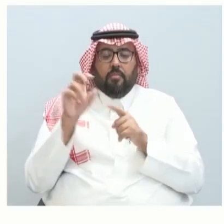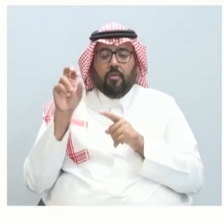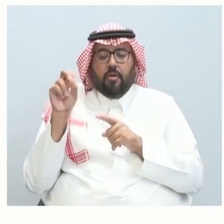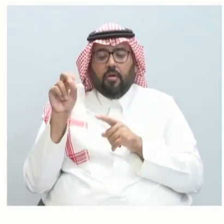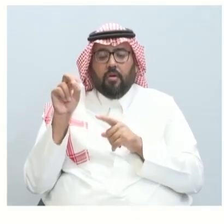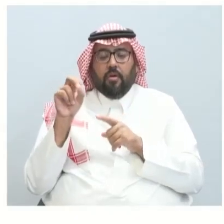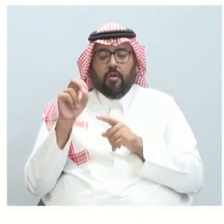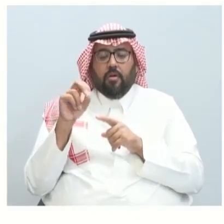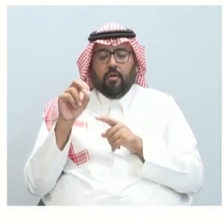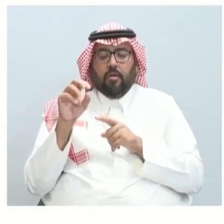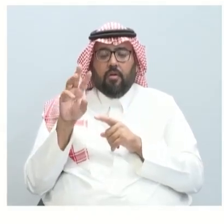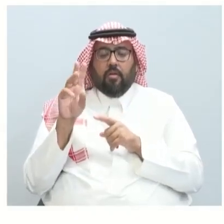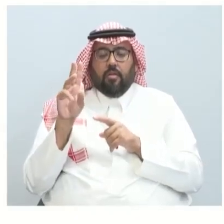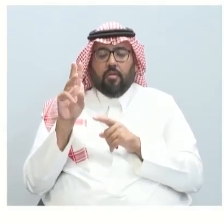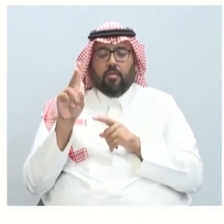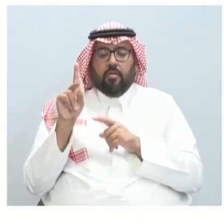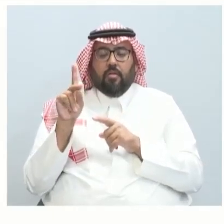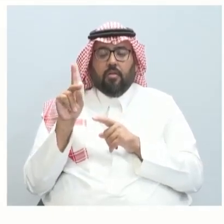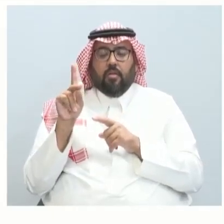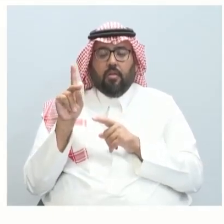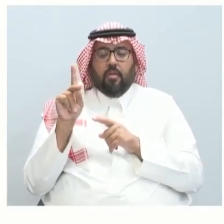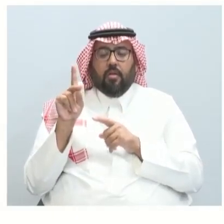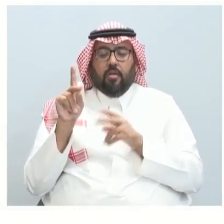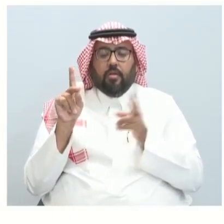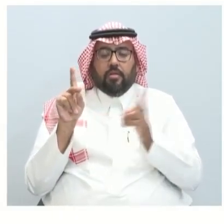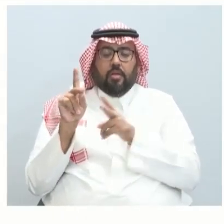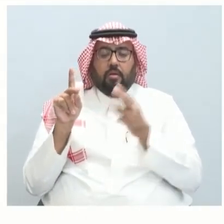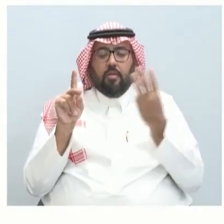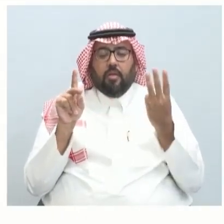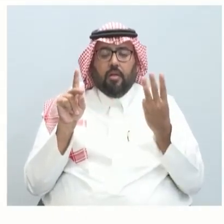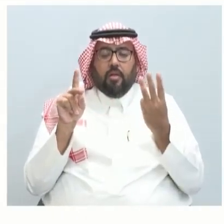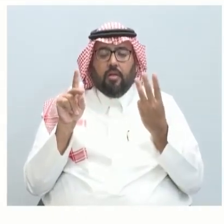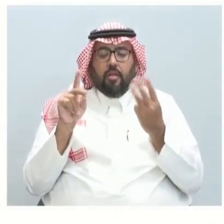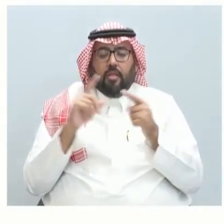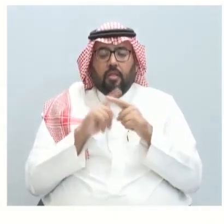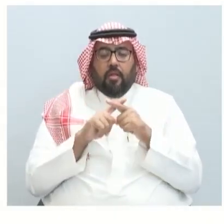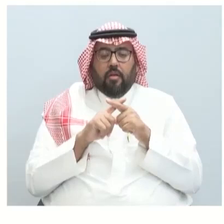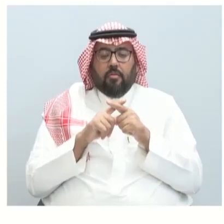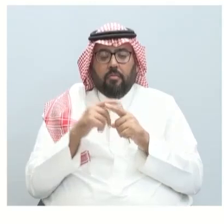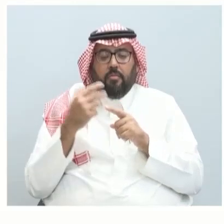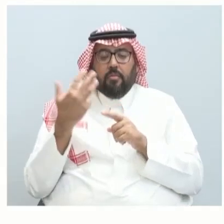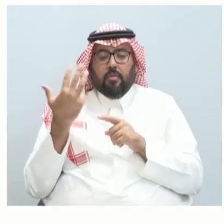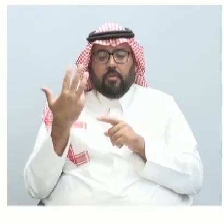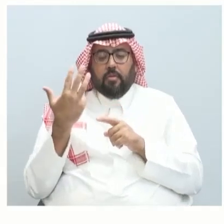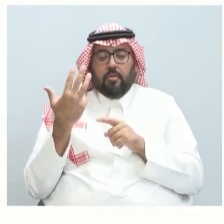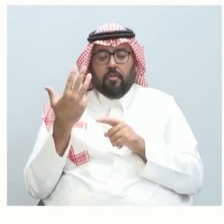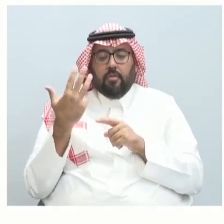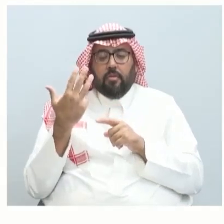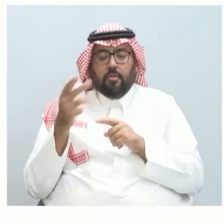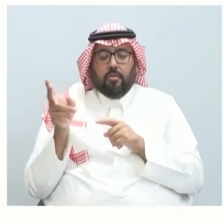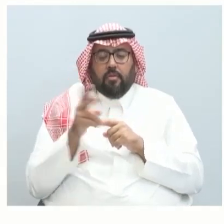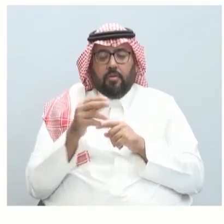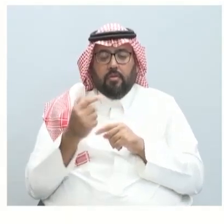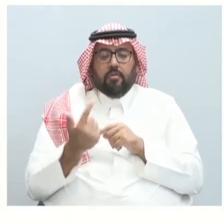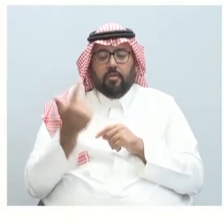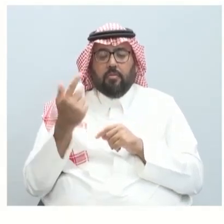القطر طاء تقريبا يساوي ثلاثه ثلاثه مضروبه في كم في تسعه اذا ابنائي وبناتي ثلاثه ضرب تسعه